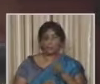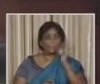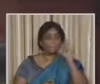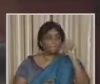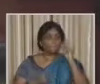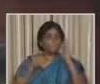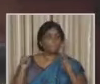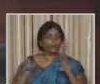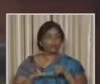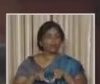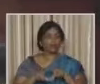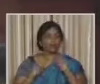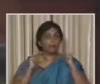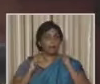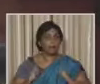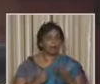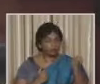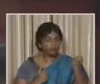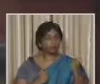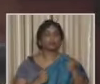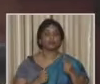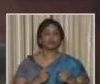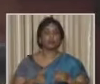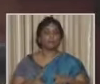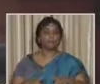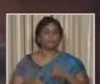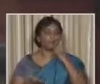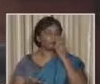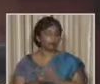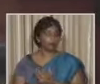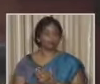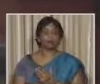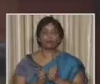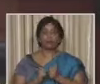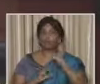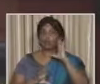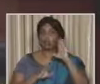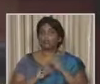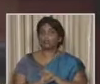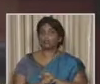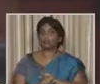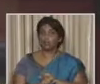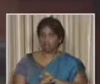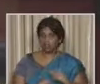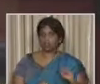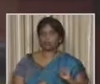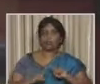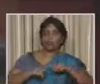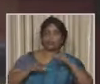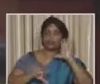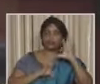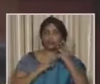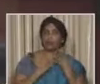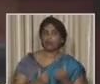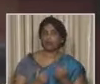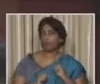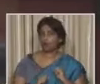பத்திரமுள்ளையில் சப்பாத் பேக் கொள்வனவு செய்தமை தொடர்பாக தாக்குதலை தடுக்கக்கூடிய தகவல்கள் இன்றி ஏனைய தகவல்கள் எப்படி